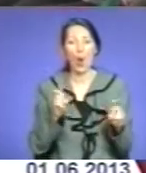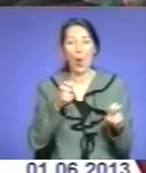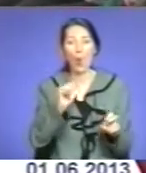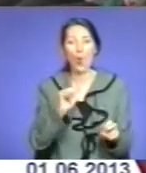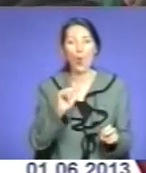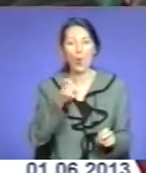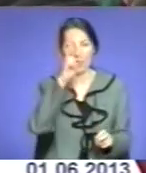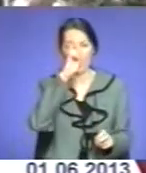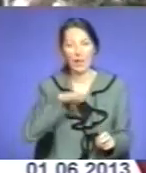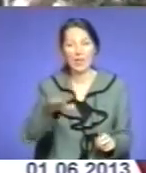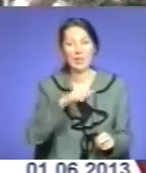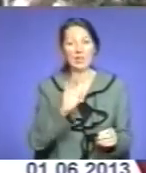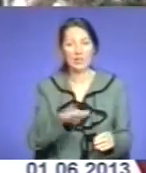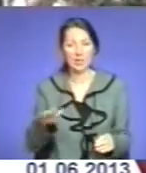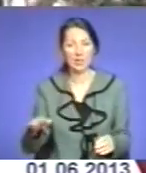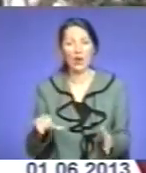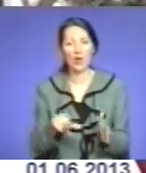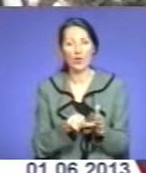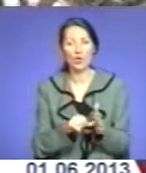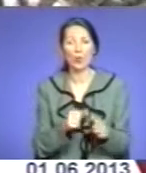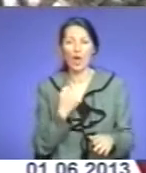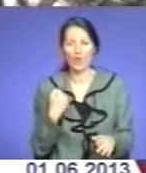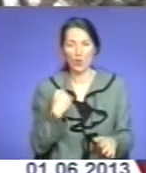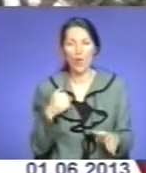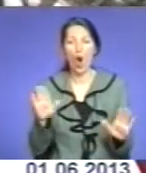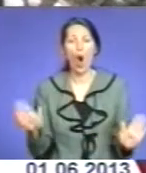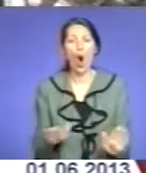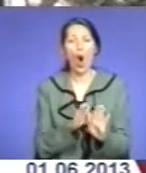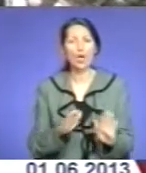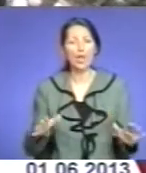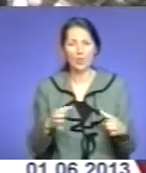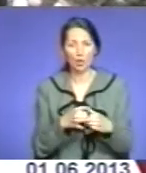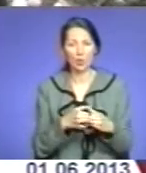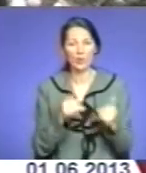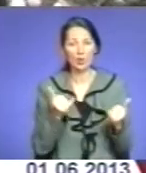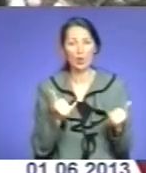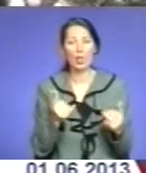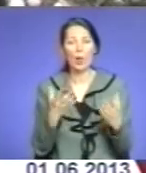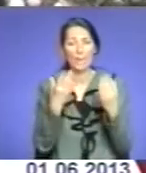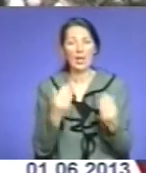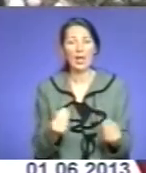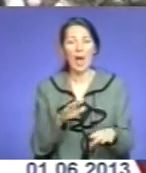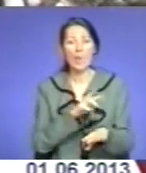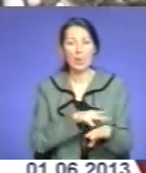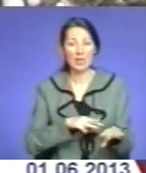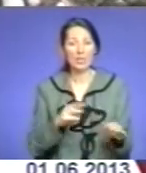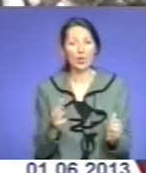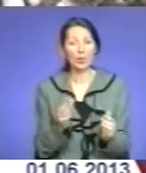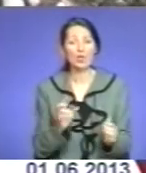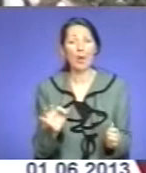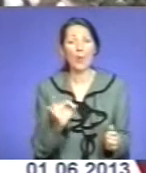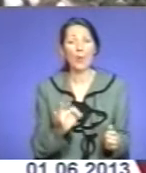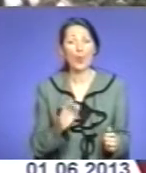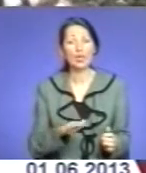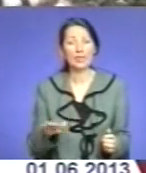військового оркестру. На сьогоднішній день міліція турбується про дітей, в першу чергу, не як їх